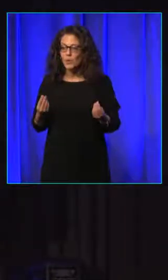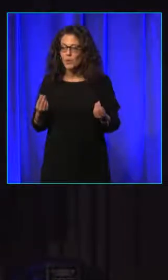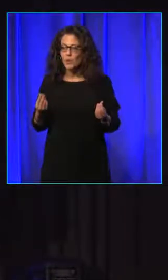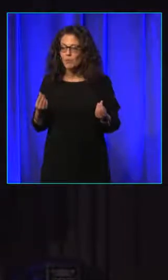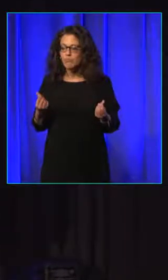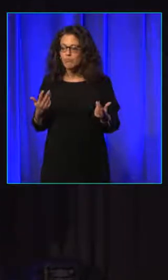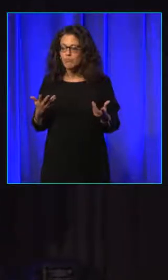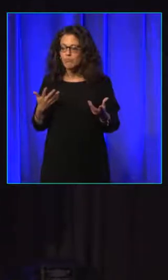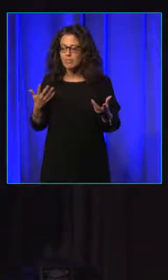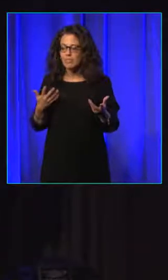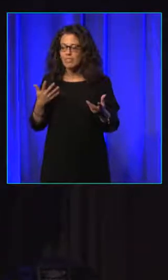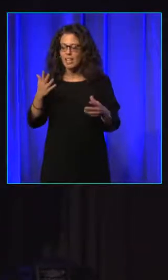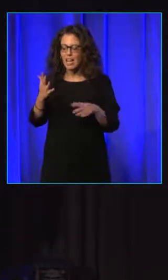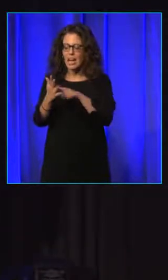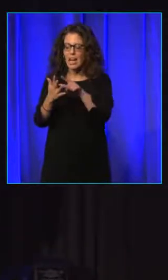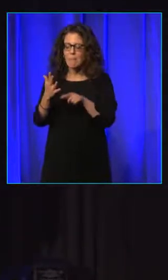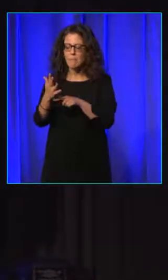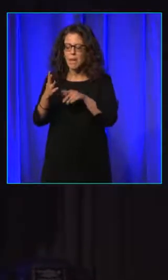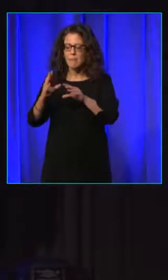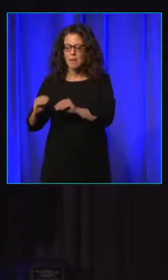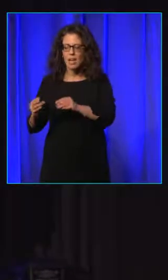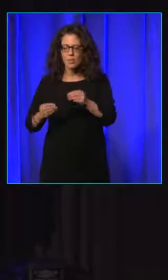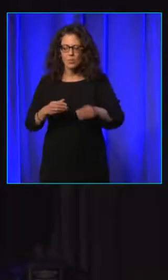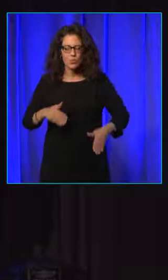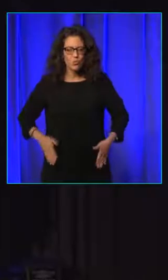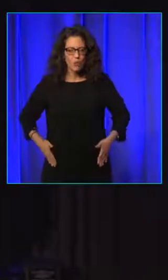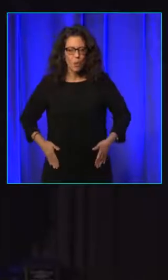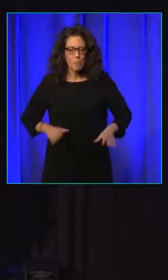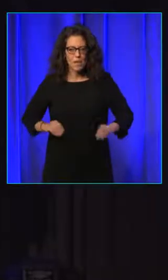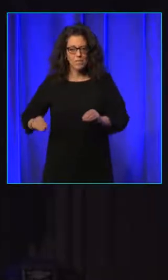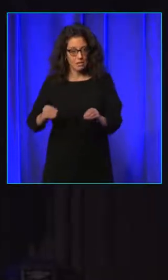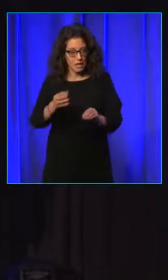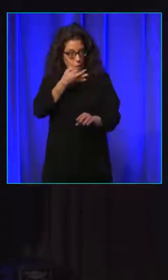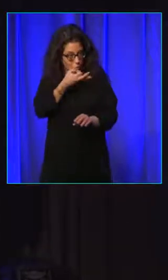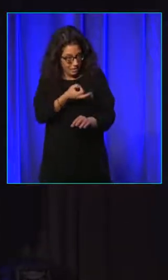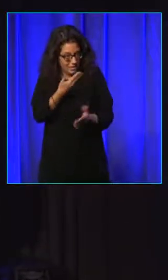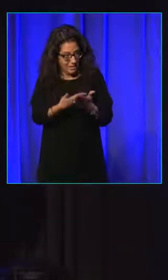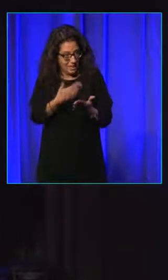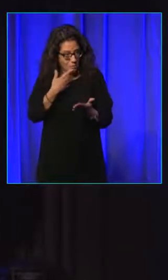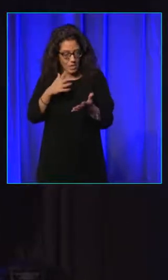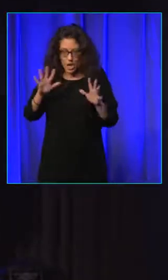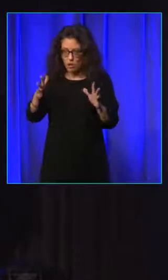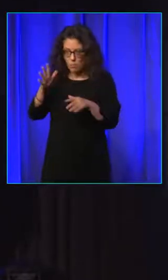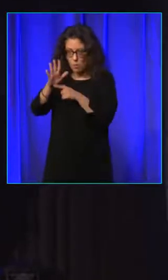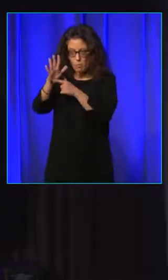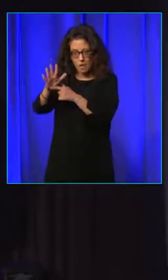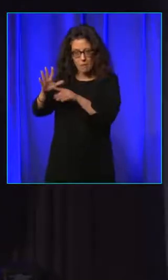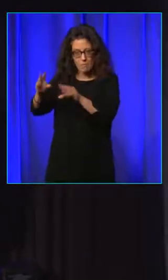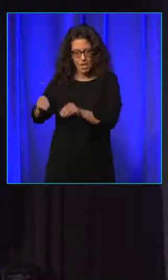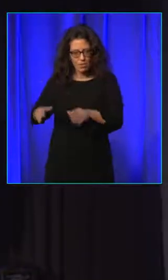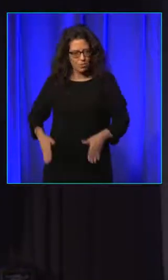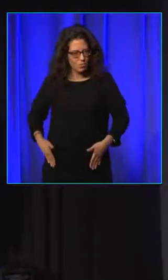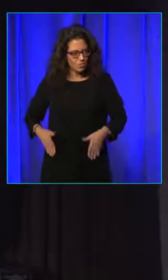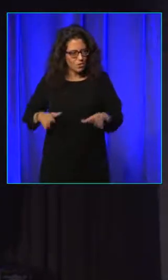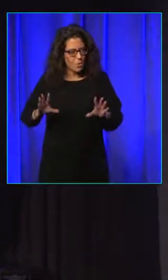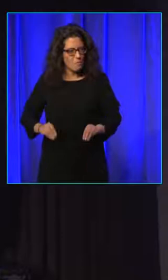Une manière de positionner mes mains ou mes jambes, par exemple. Ah, tu le dis. Je me dis une manière de positionner mes mains. Ou mes bras, plutôt. Non, tu ne dis pas ça.